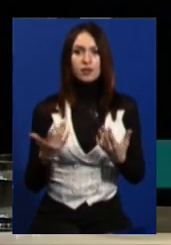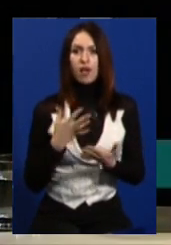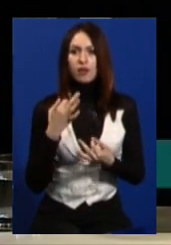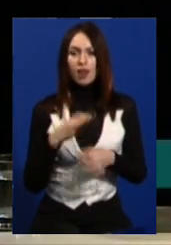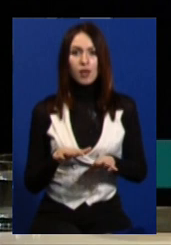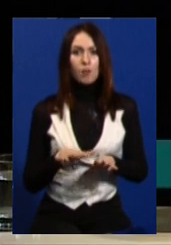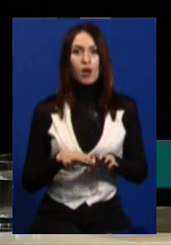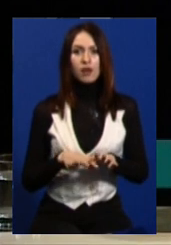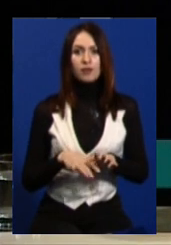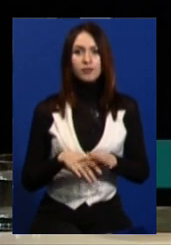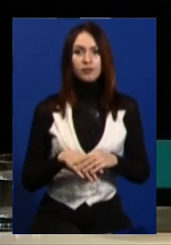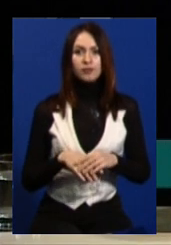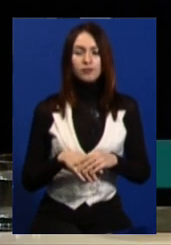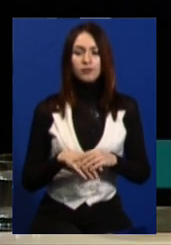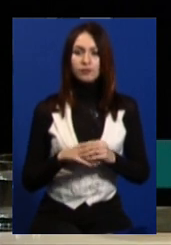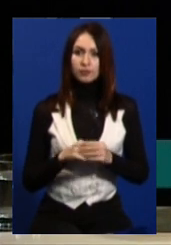каких-либо